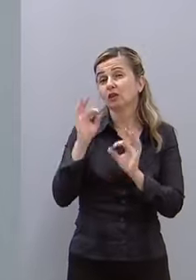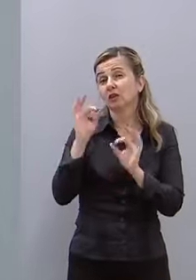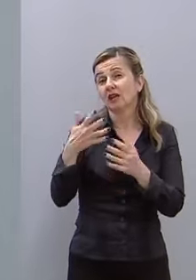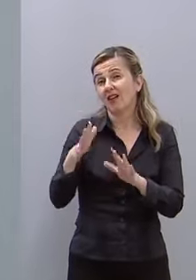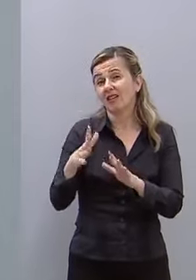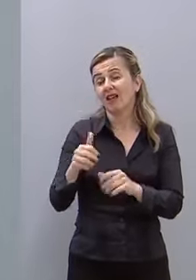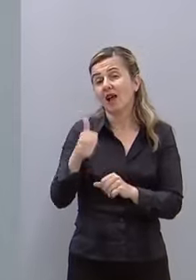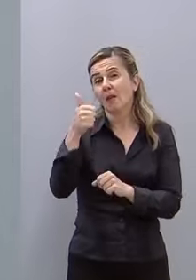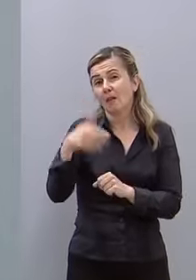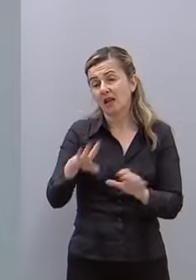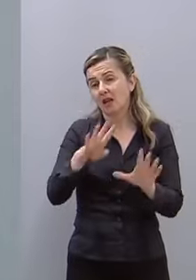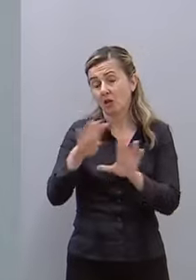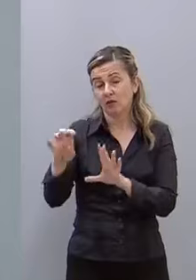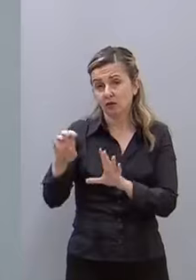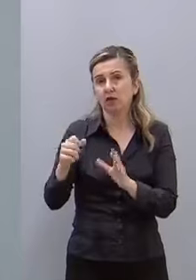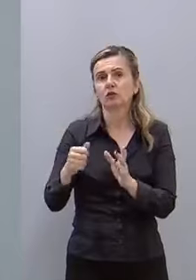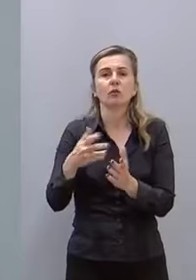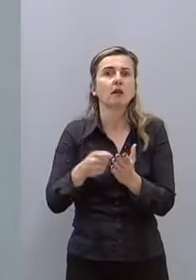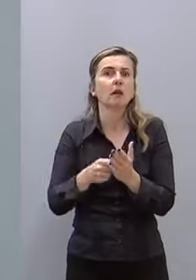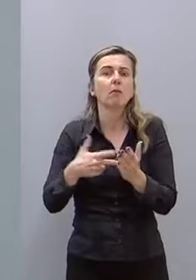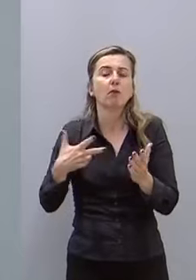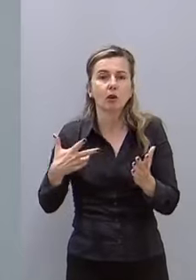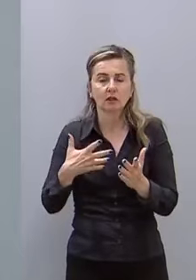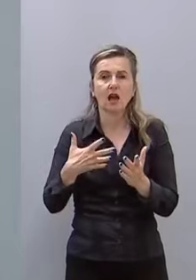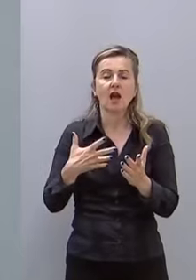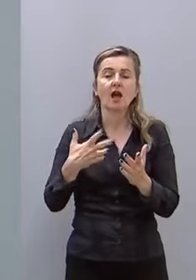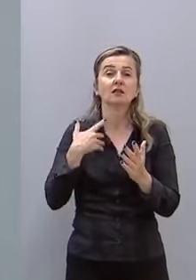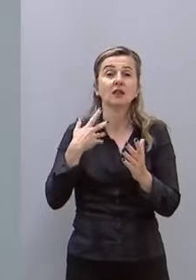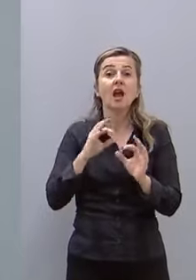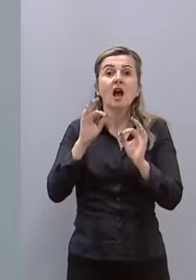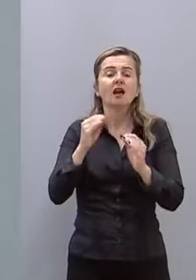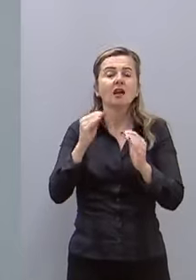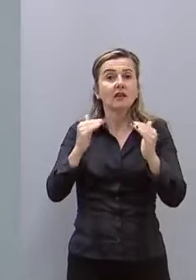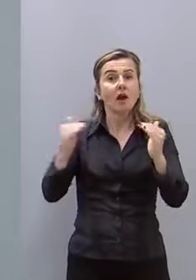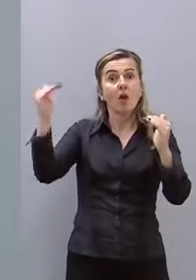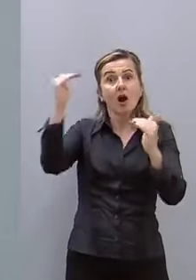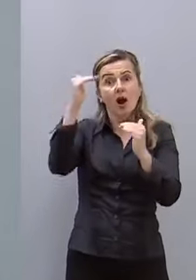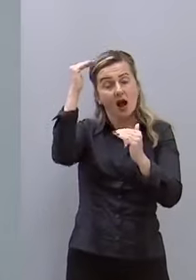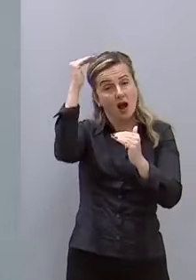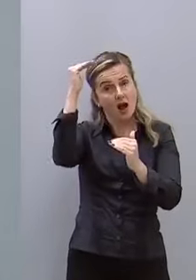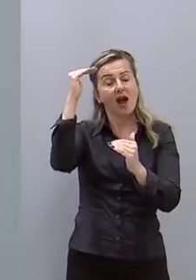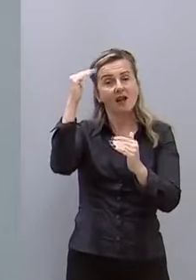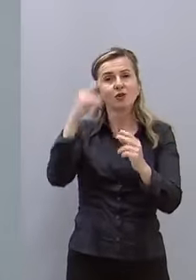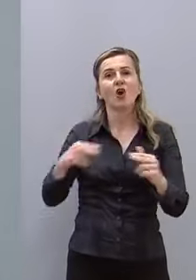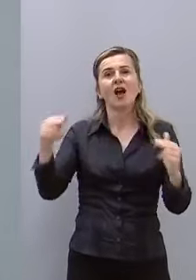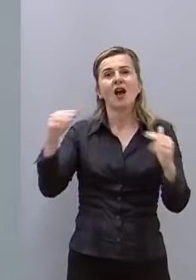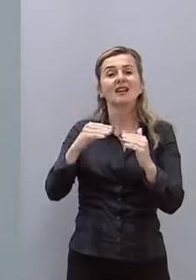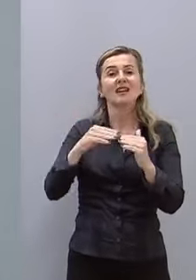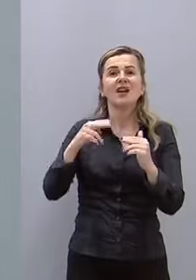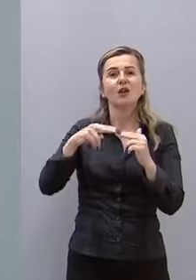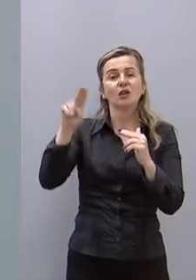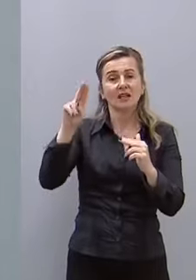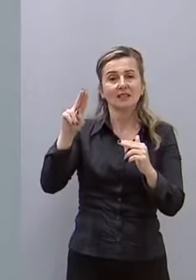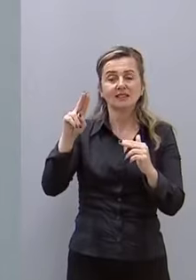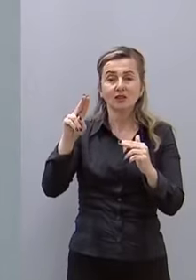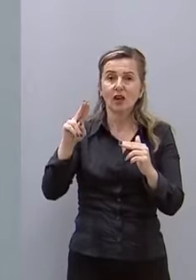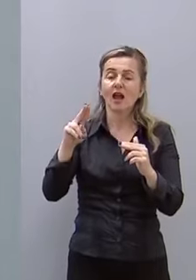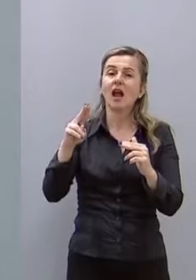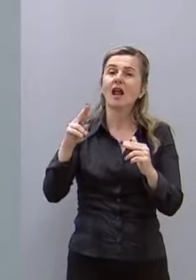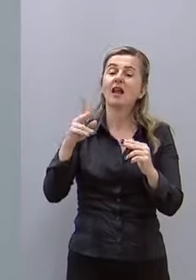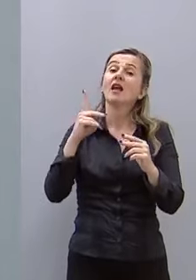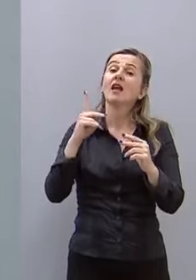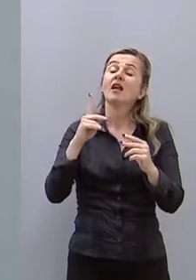numeri importanti numeri che ci mettono in cima alla linea alla vetta nazionale in termini di tamponi effettuati